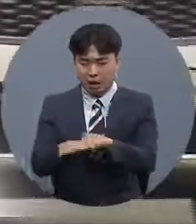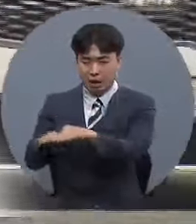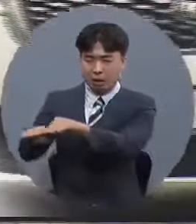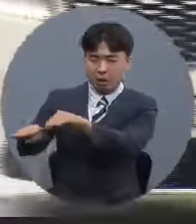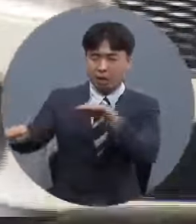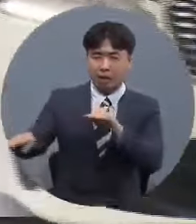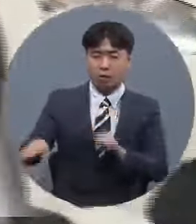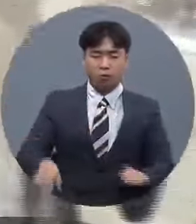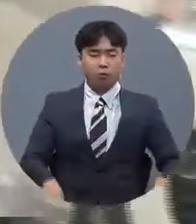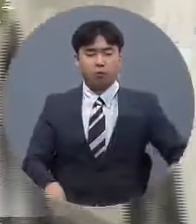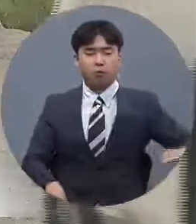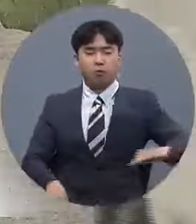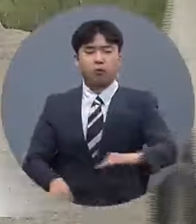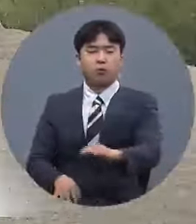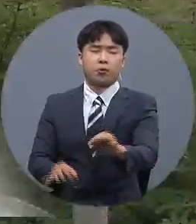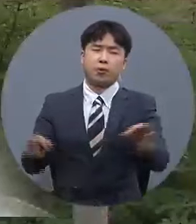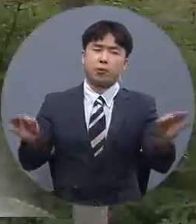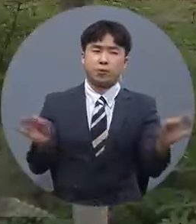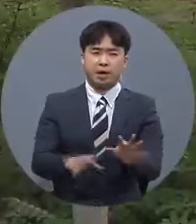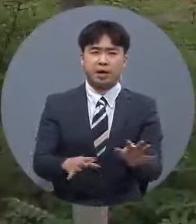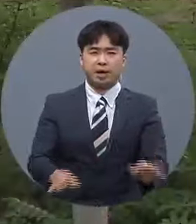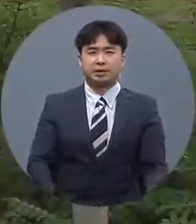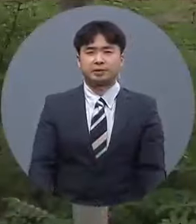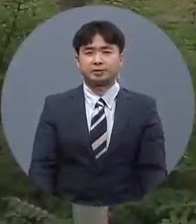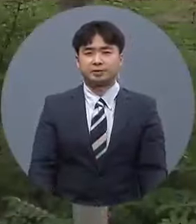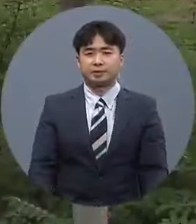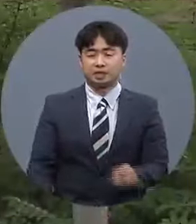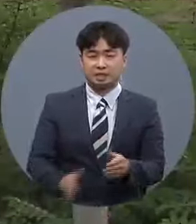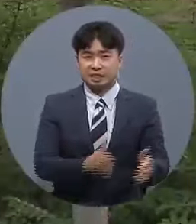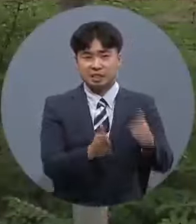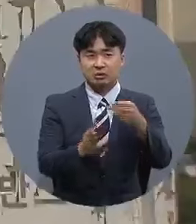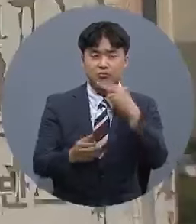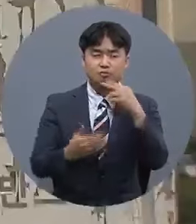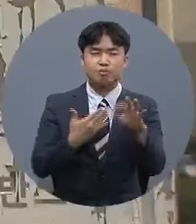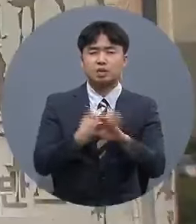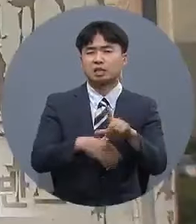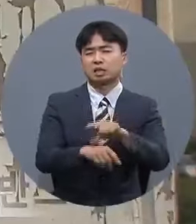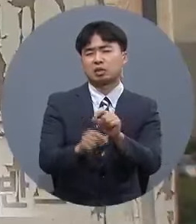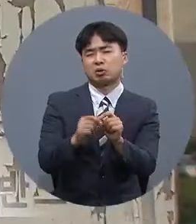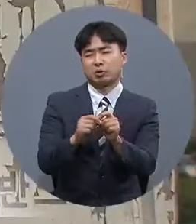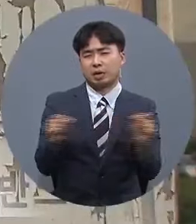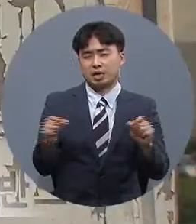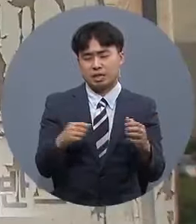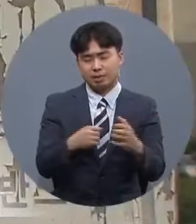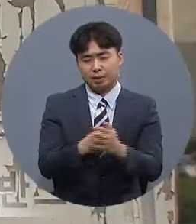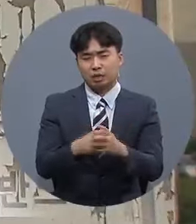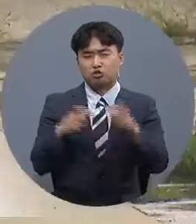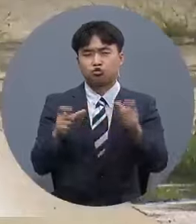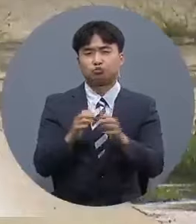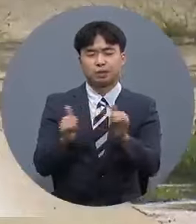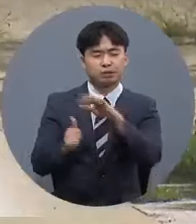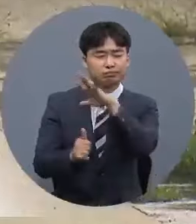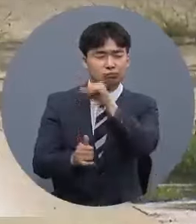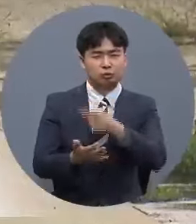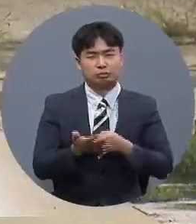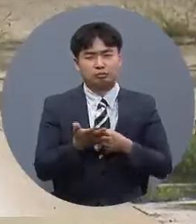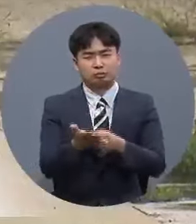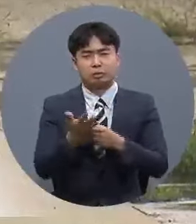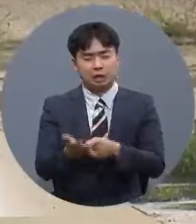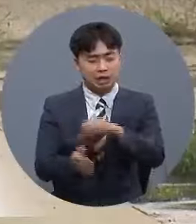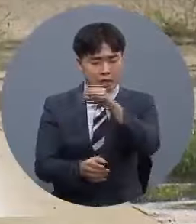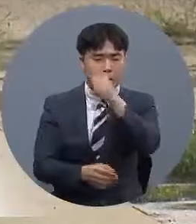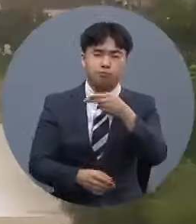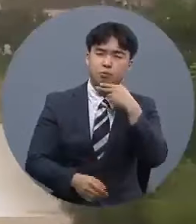길이 없으면 한참 돌아가야 합니다. 때문에 주민들이 지속적으로 민원을 제기해왔지만 예산 부족으로 해결책을